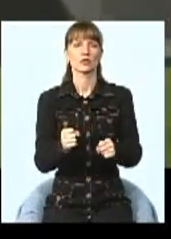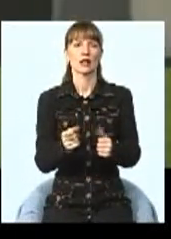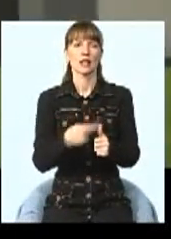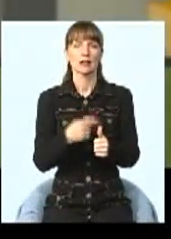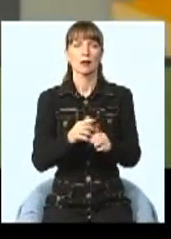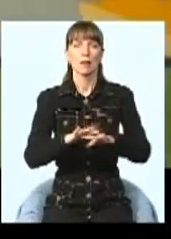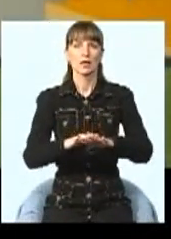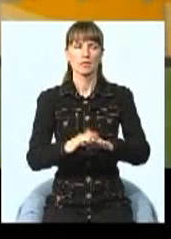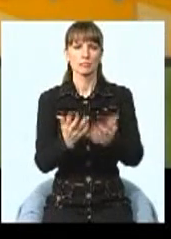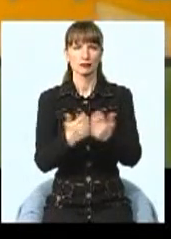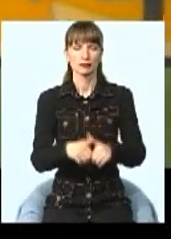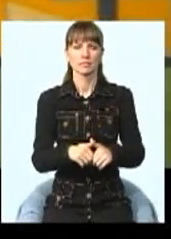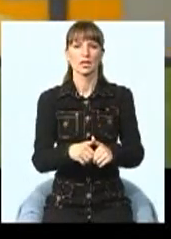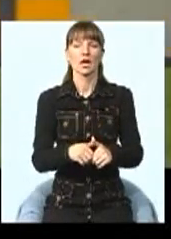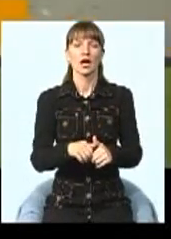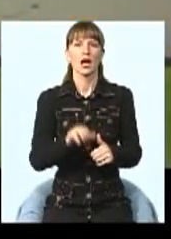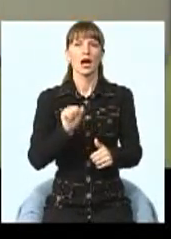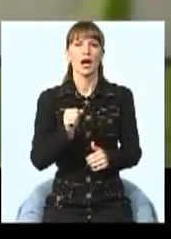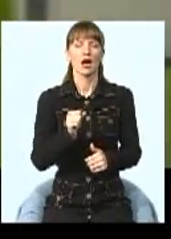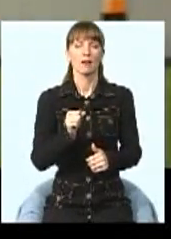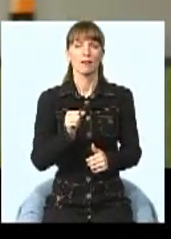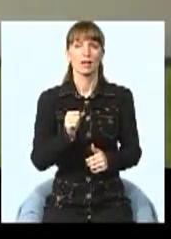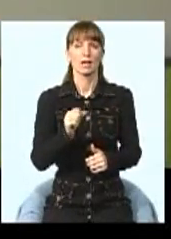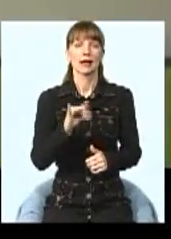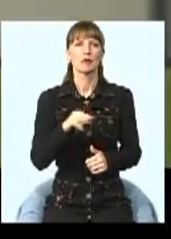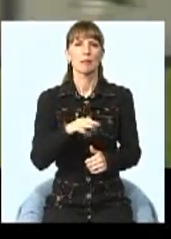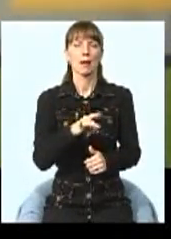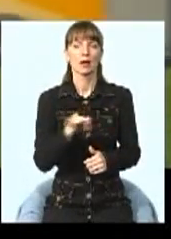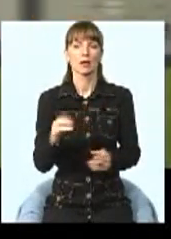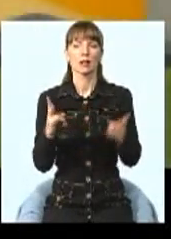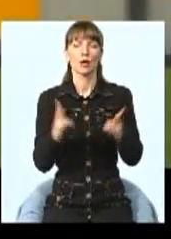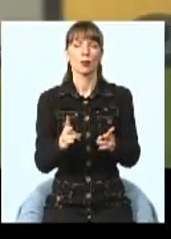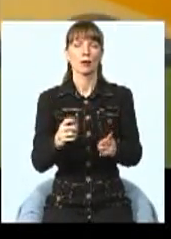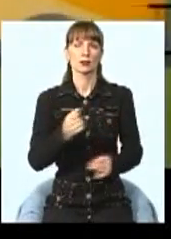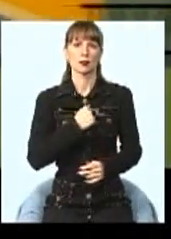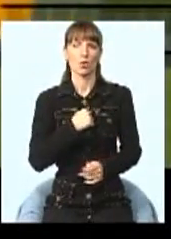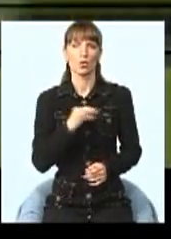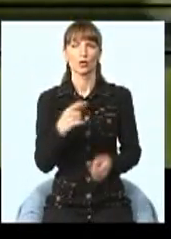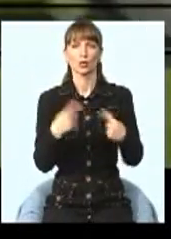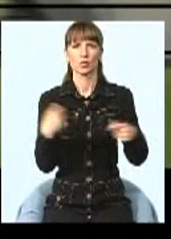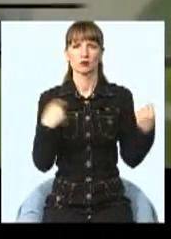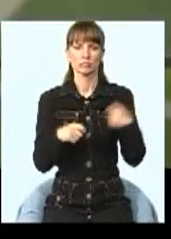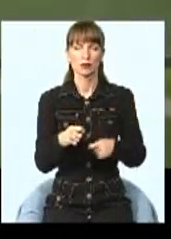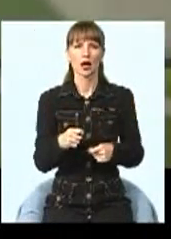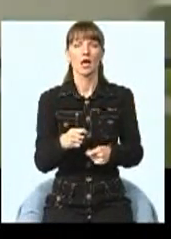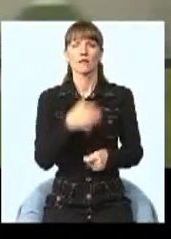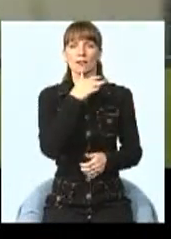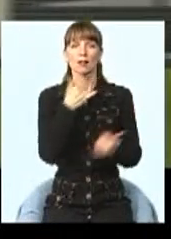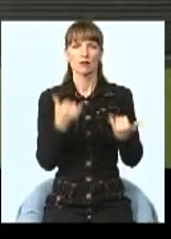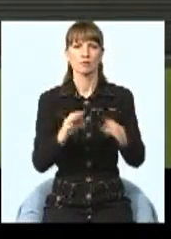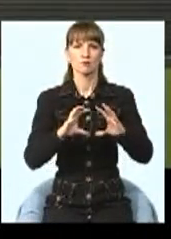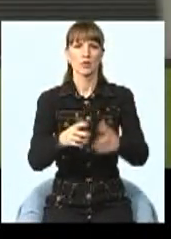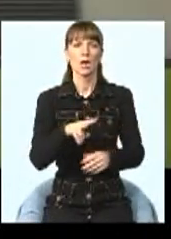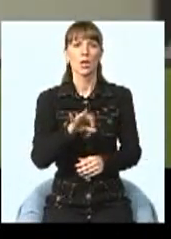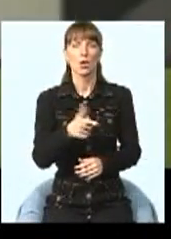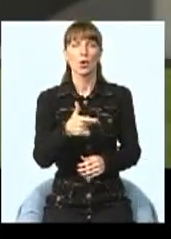розрахунки, а у Римській імперії – забезпечення військових необхідною кількістю зброї, одягу та їжі. У сучасному світі логістику